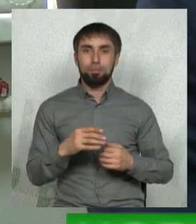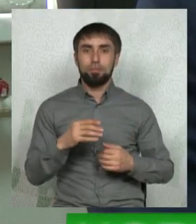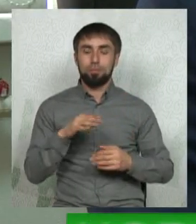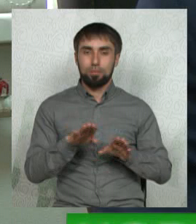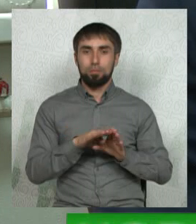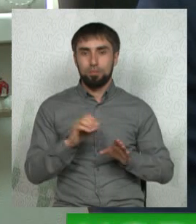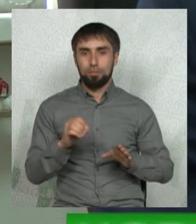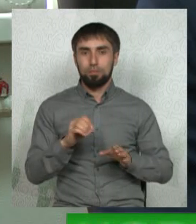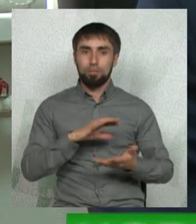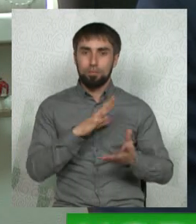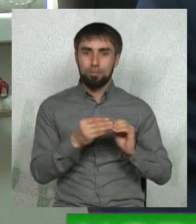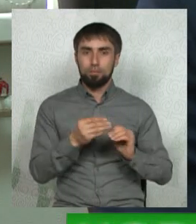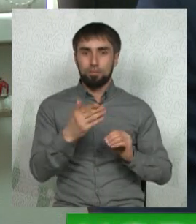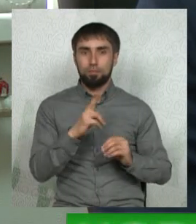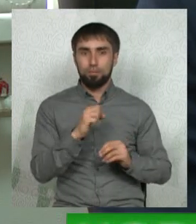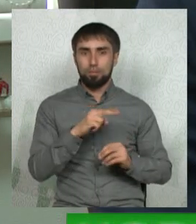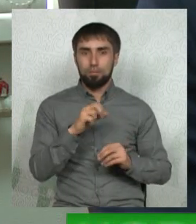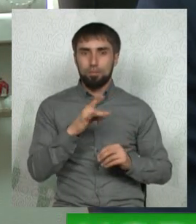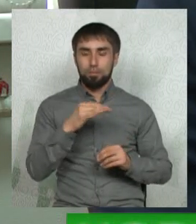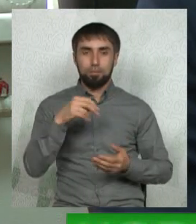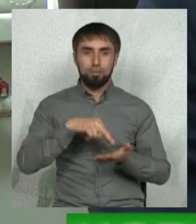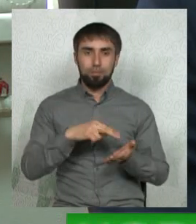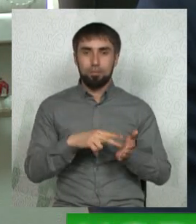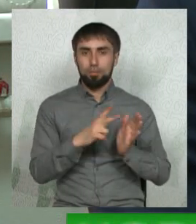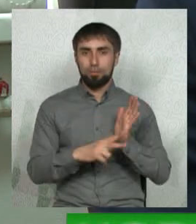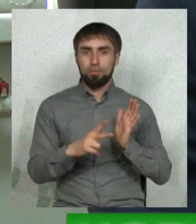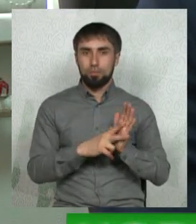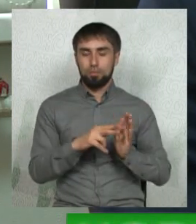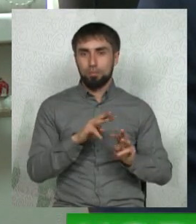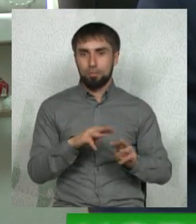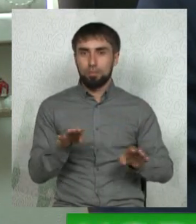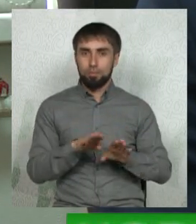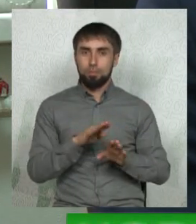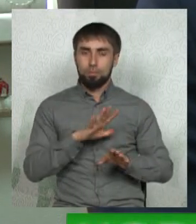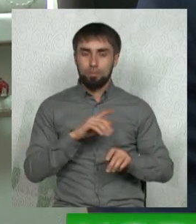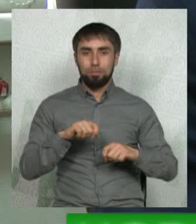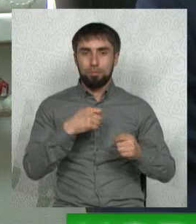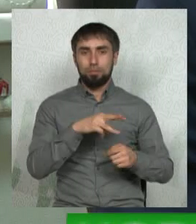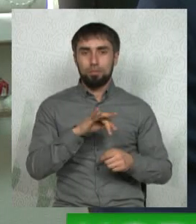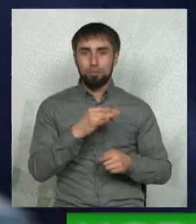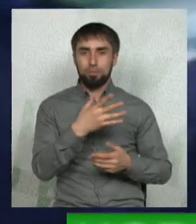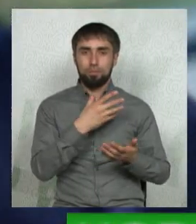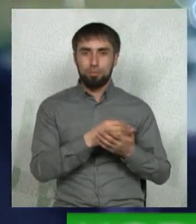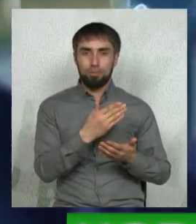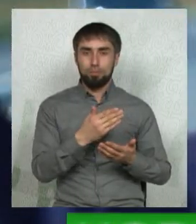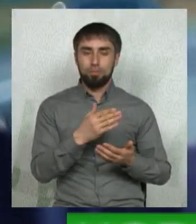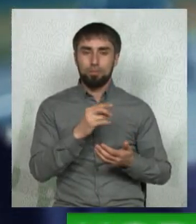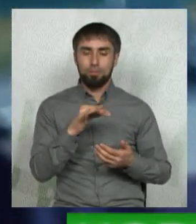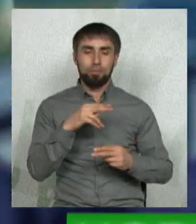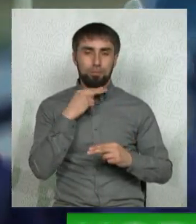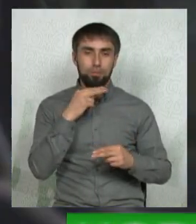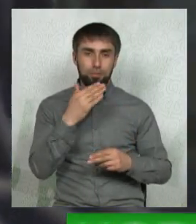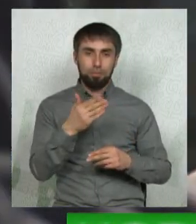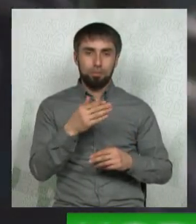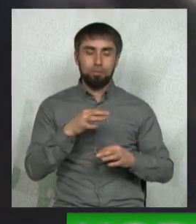тоже общей кадастровой стоимостью более 80 миллионов, тоже были переданы в муниципальную собственность. Особое внимание